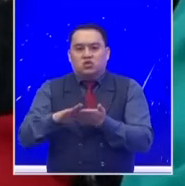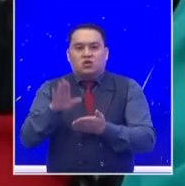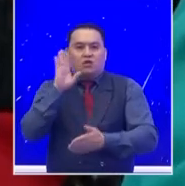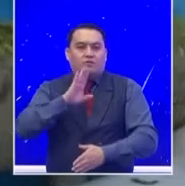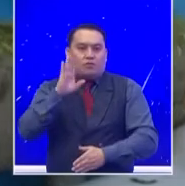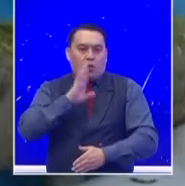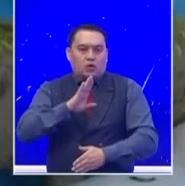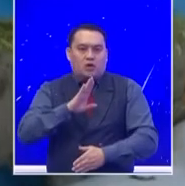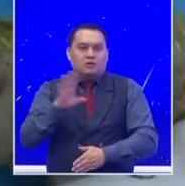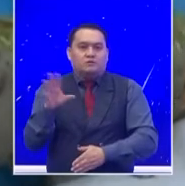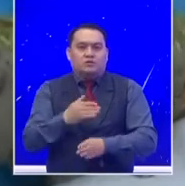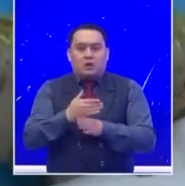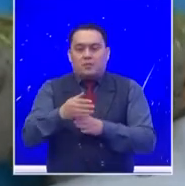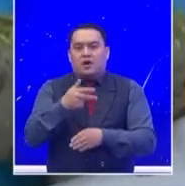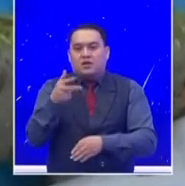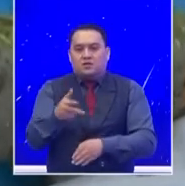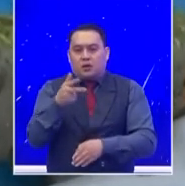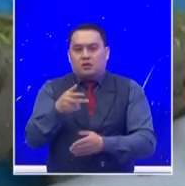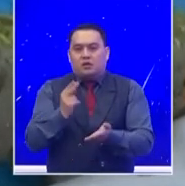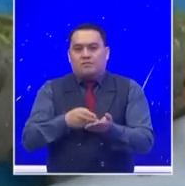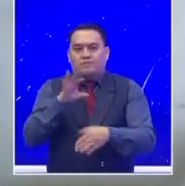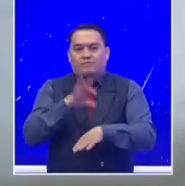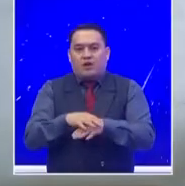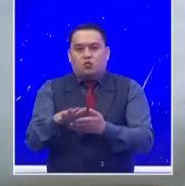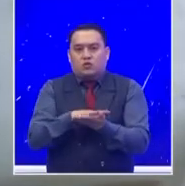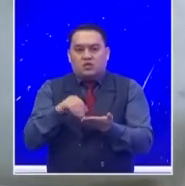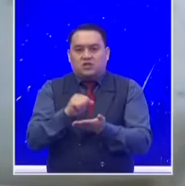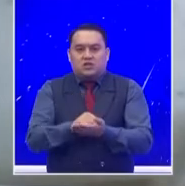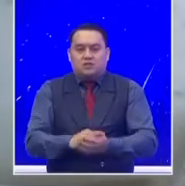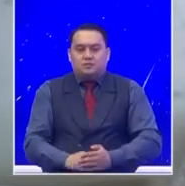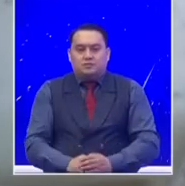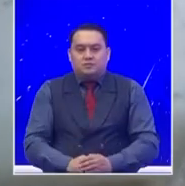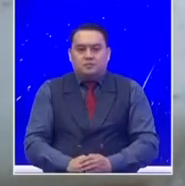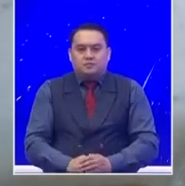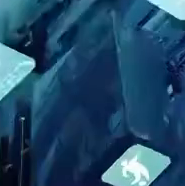вод. Все этапы снимали на видео для подтверждения факта утилизации.